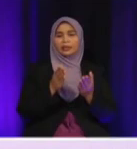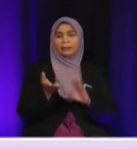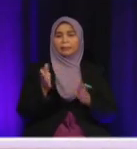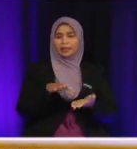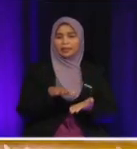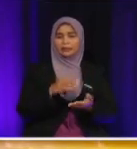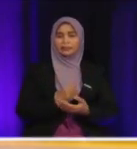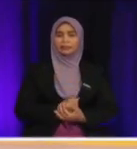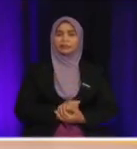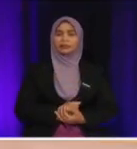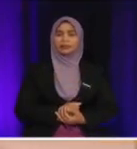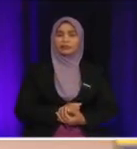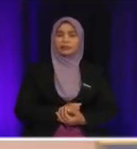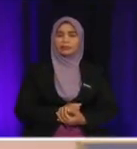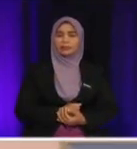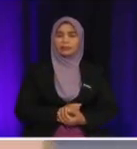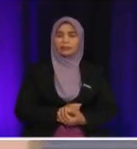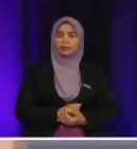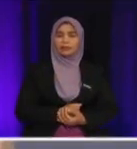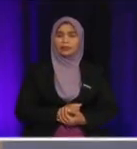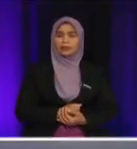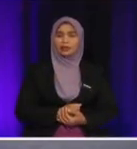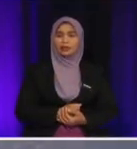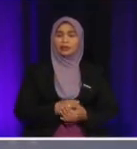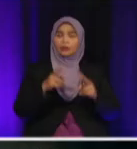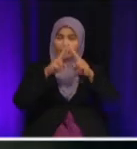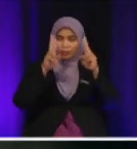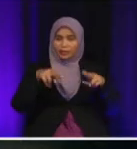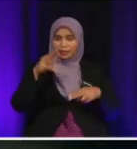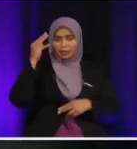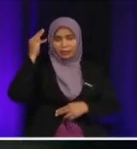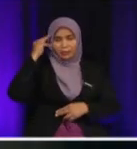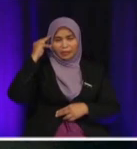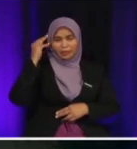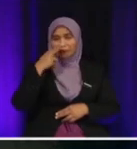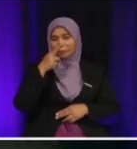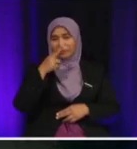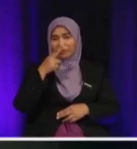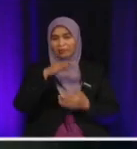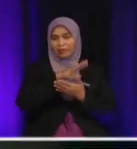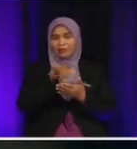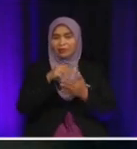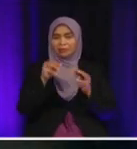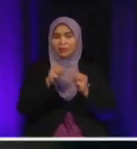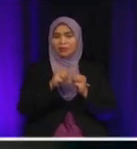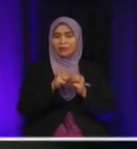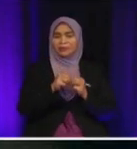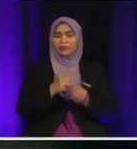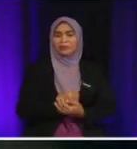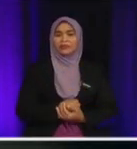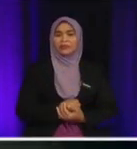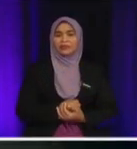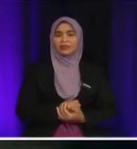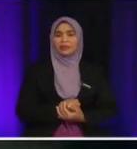seterusnya. Kita nak uji minda lah. Okey. Dah nampak semua macam tadi macam terpejam-terpejam, sekarang nampak